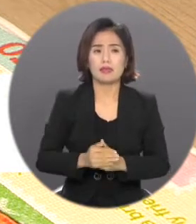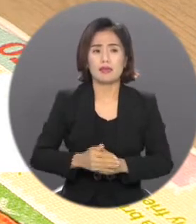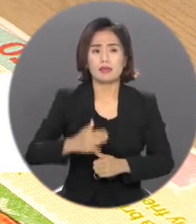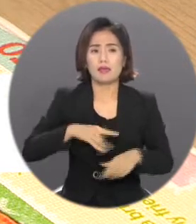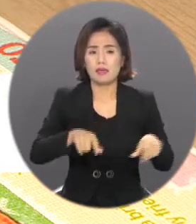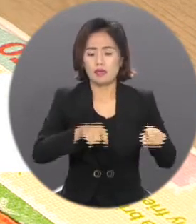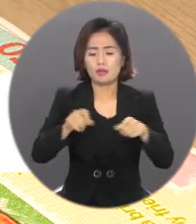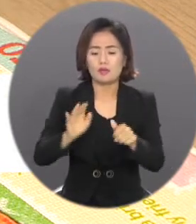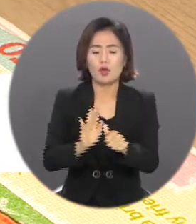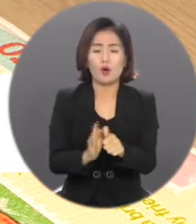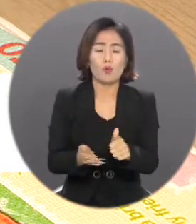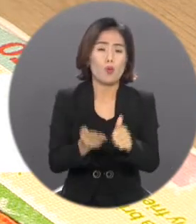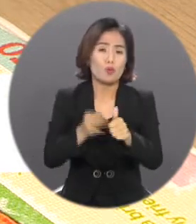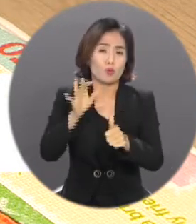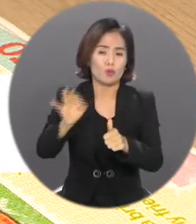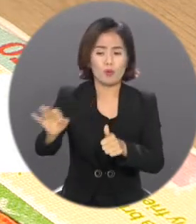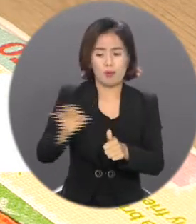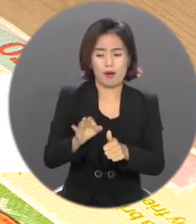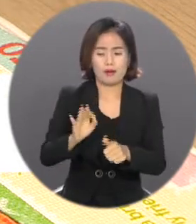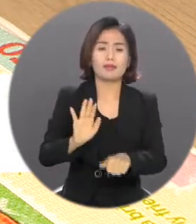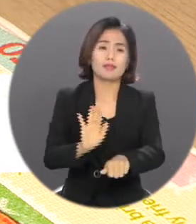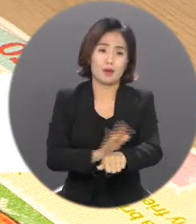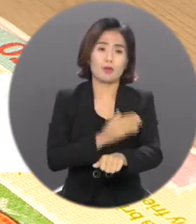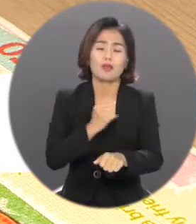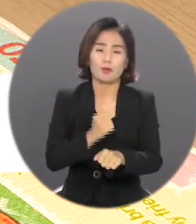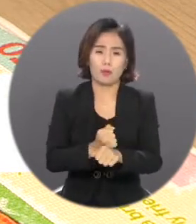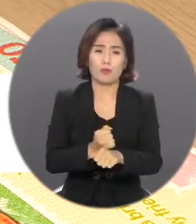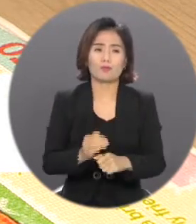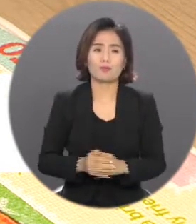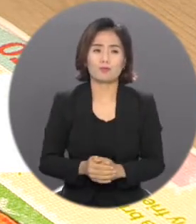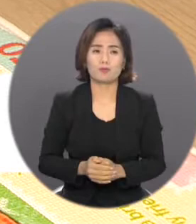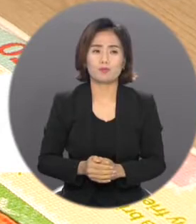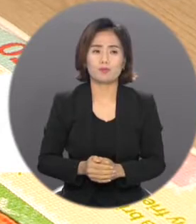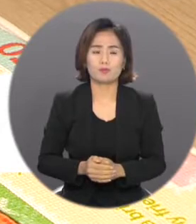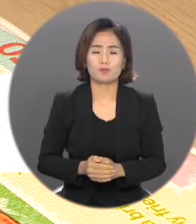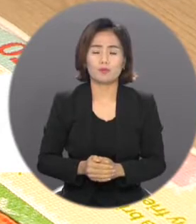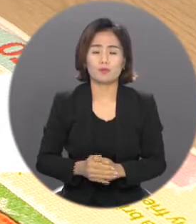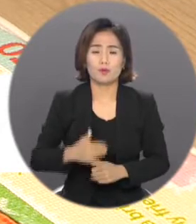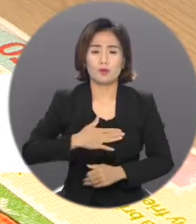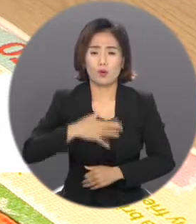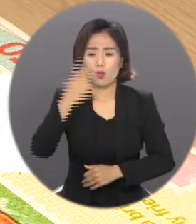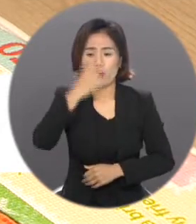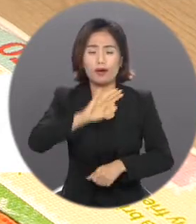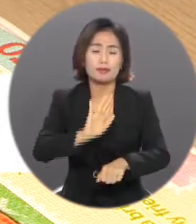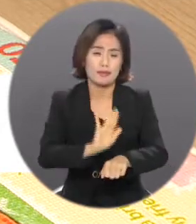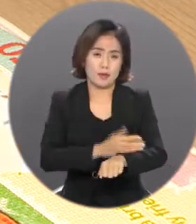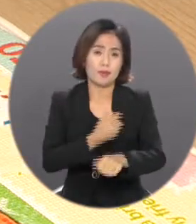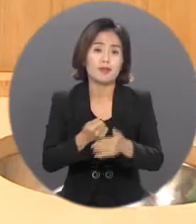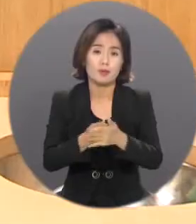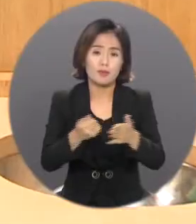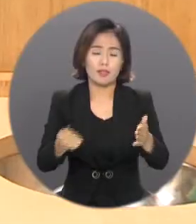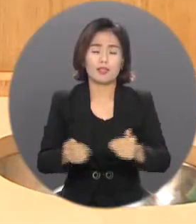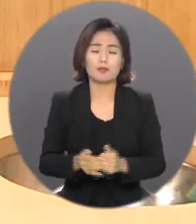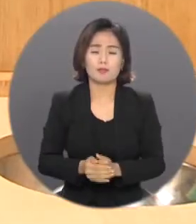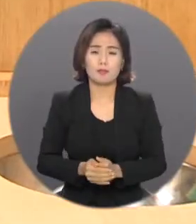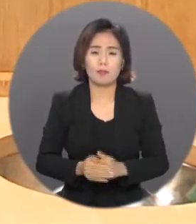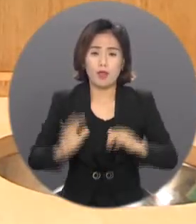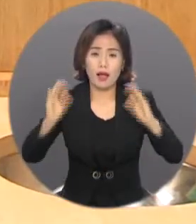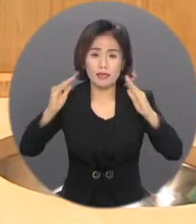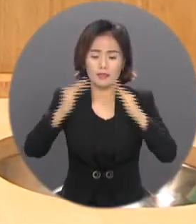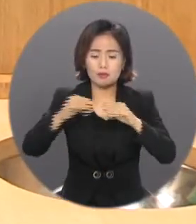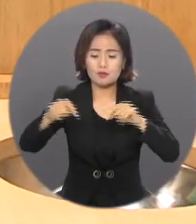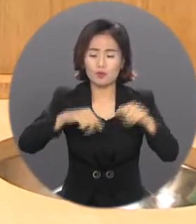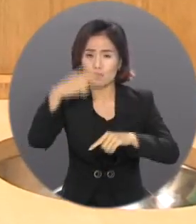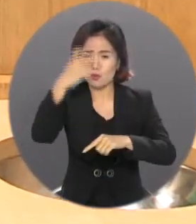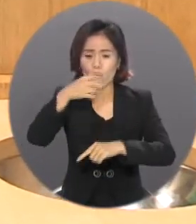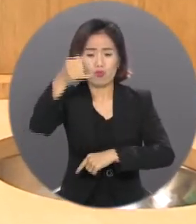책을 허각과 콩 성 막혀 거 같고 으 좀 바로 상황 가소 어린이집 지도점검